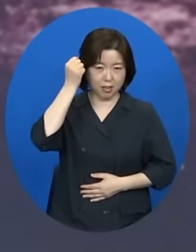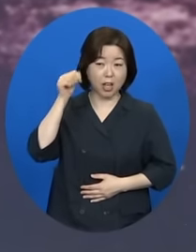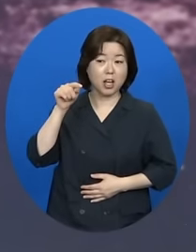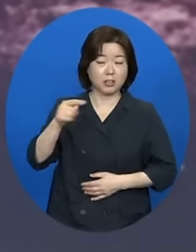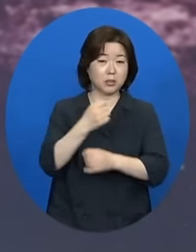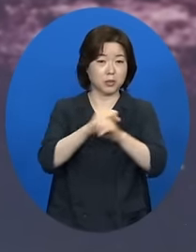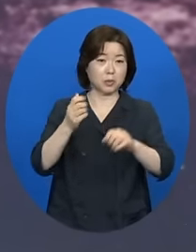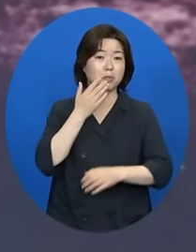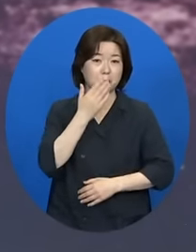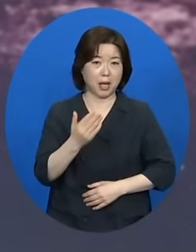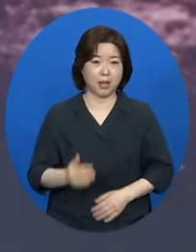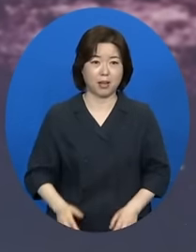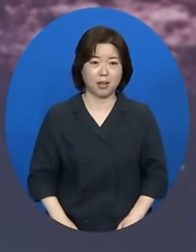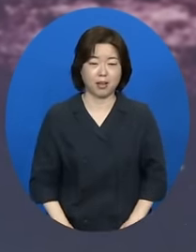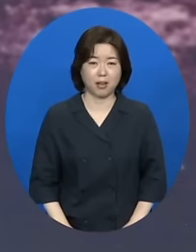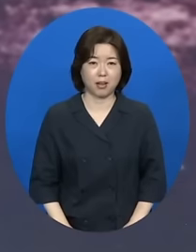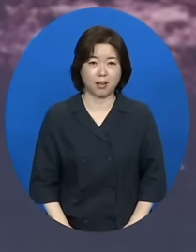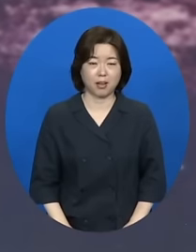가능하다.